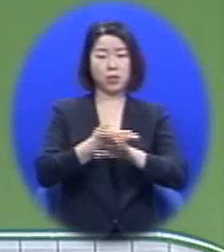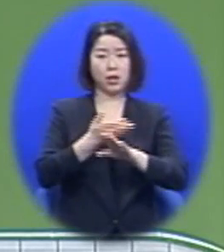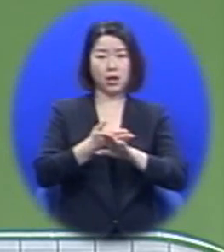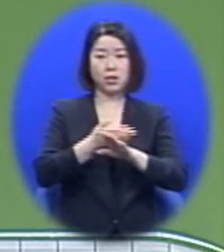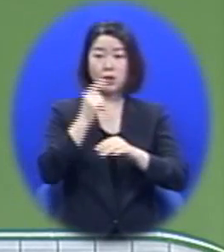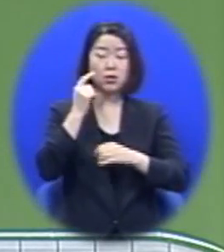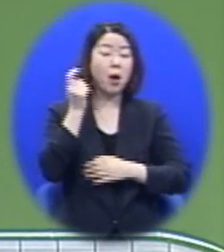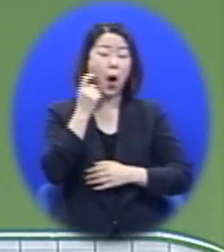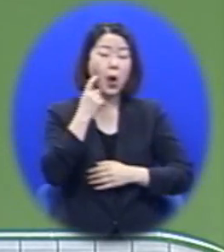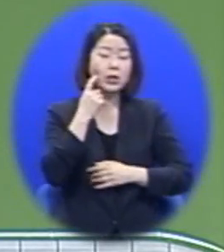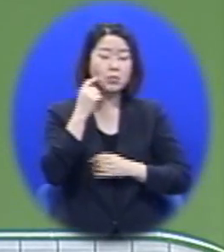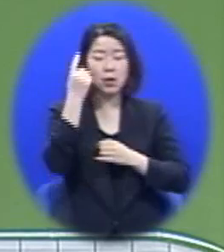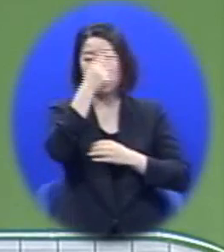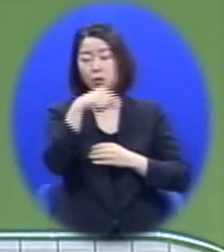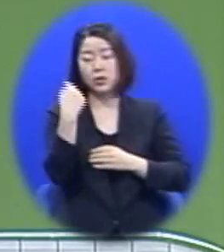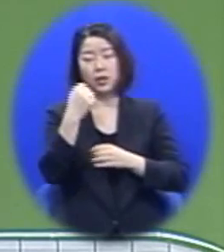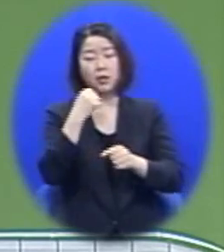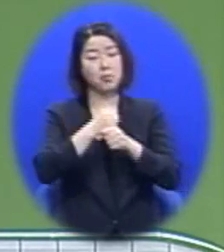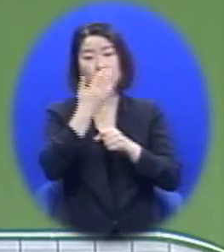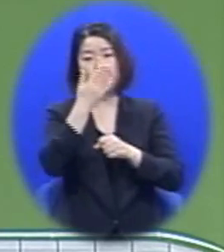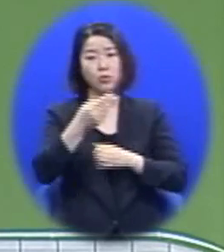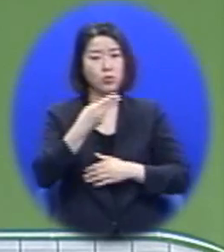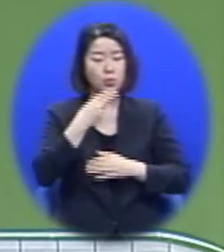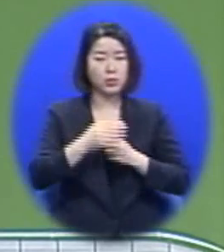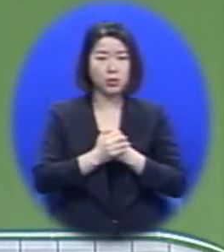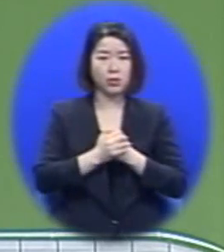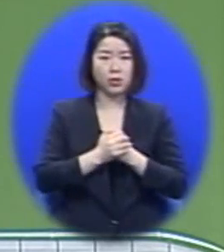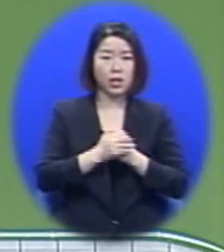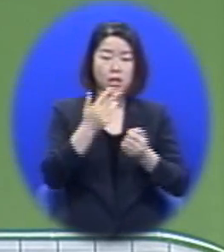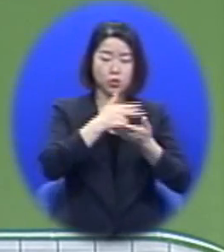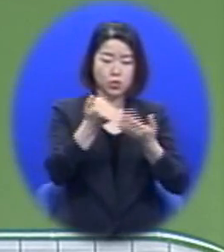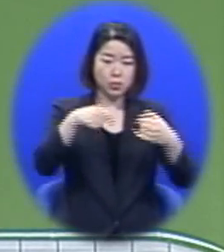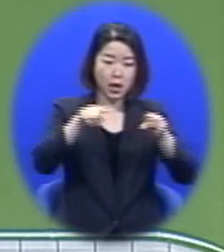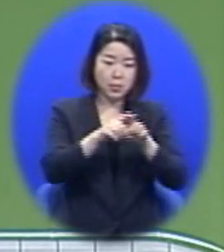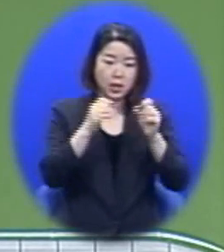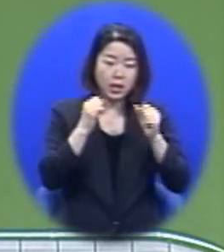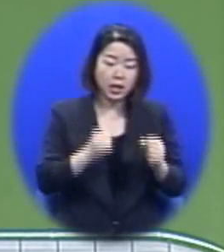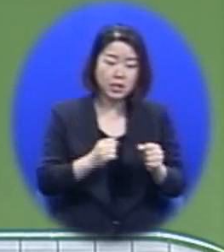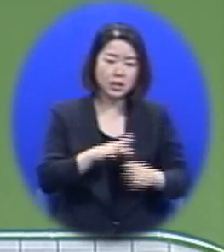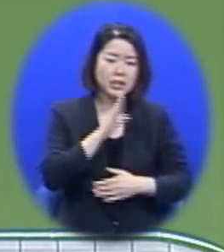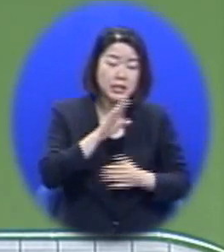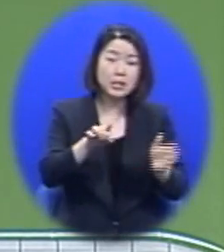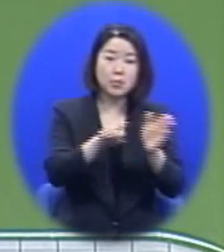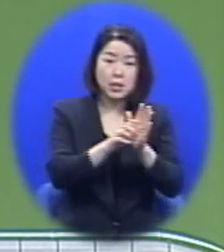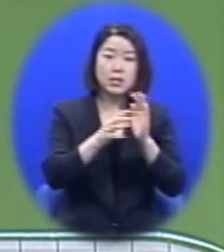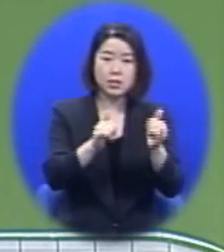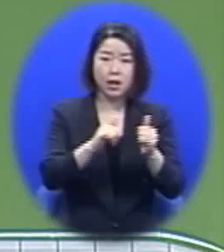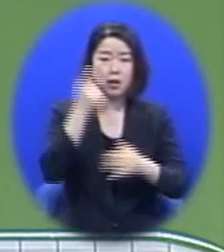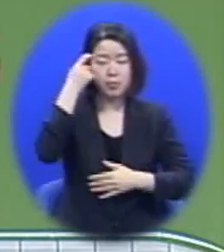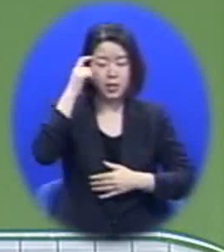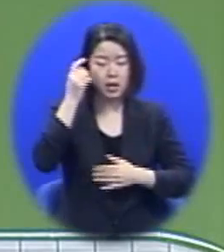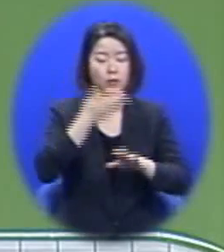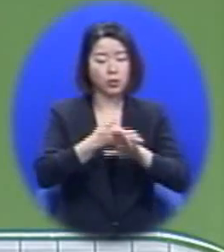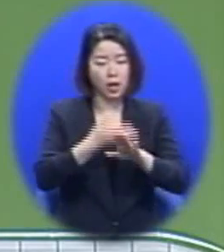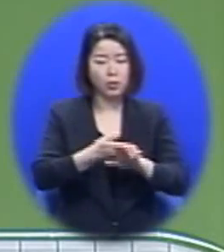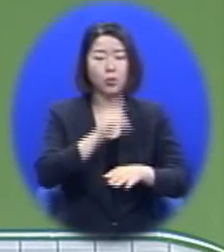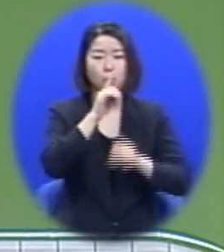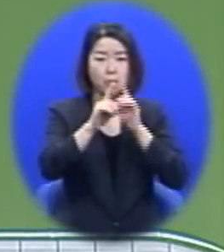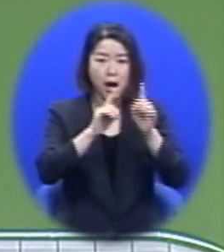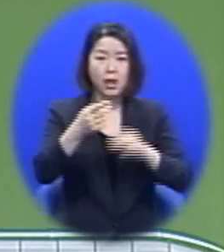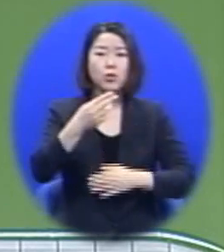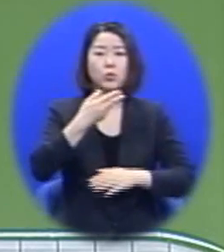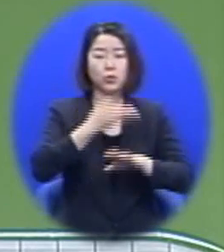없어요. 주님이 함께 계시는 걸 진짜 믿는 사람, 그 사람은 생각도 다르고 말도 다르고 행동도